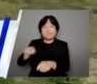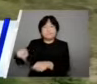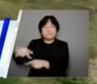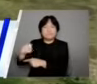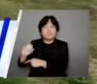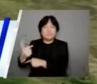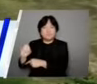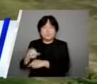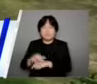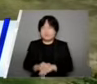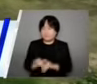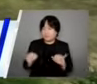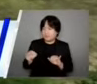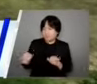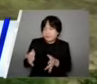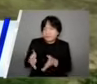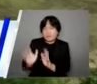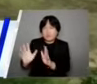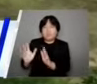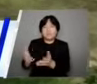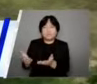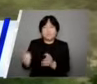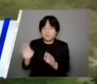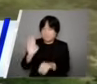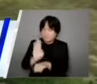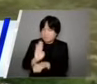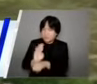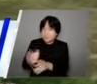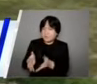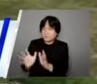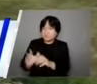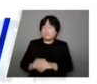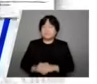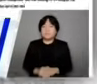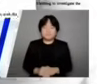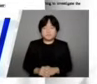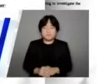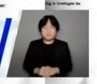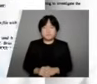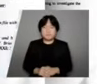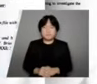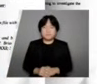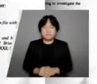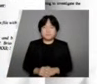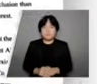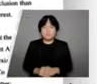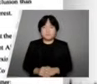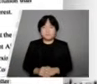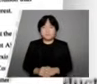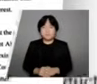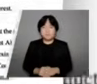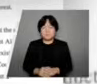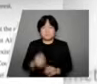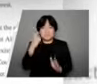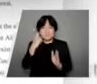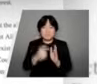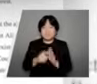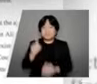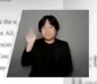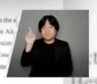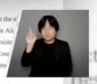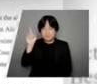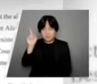Zun Yuan sa kabila ng mga pagkukulang sa application nito. Ang mga ikinilos daw ni Guo, nagpakita